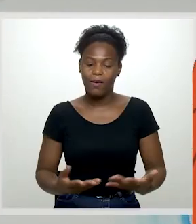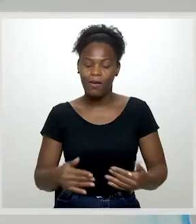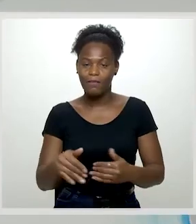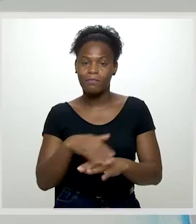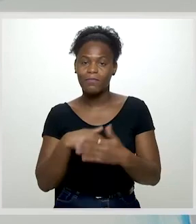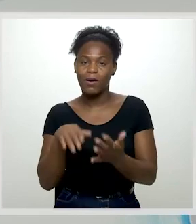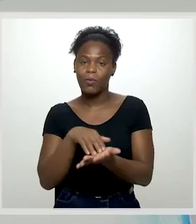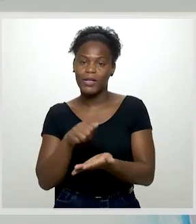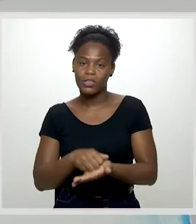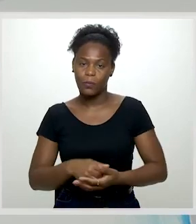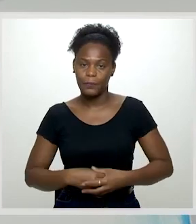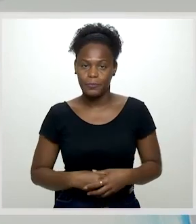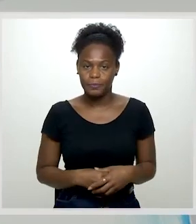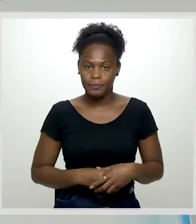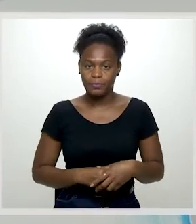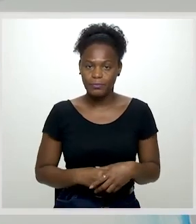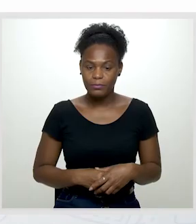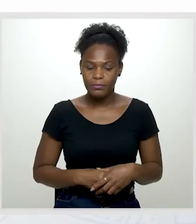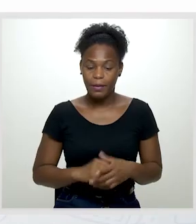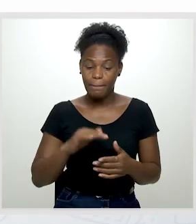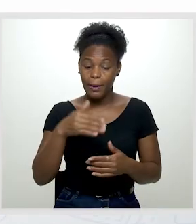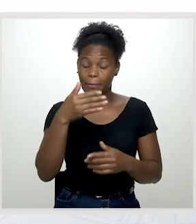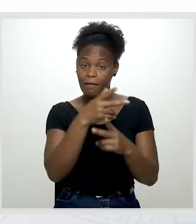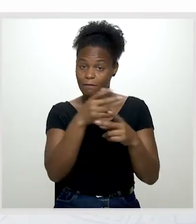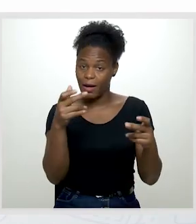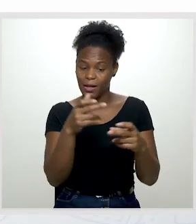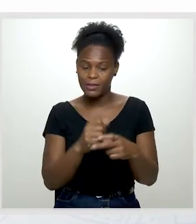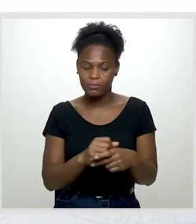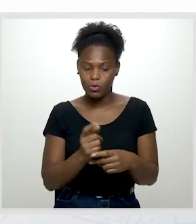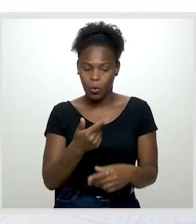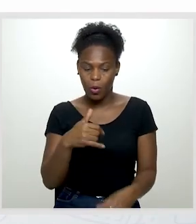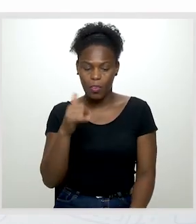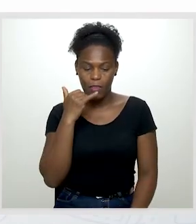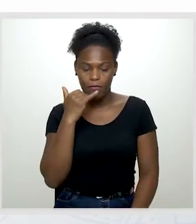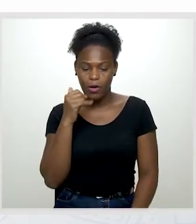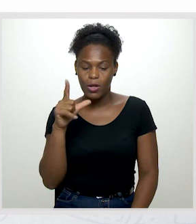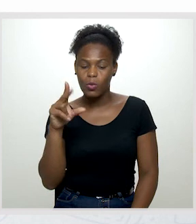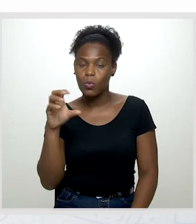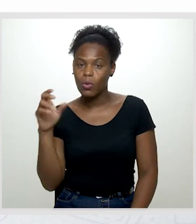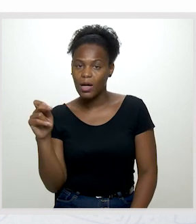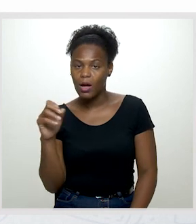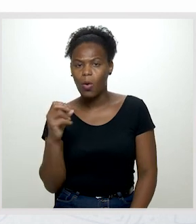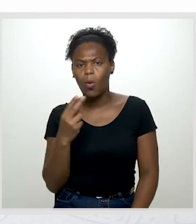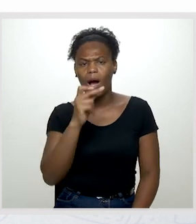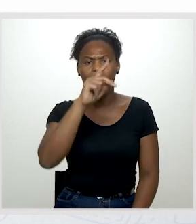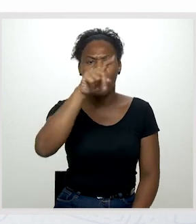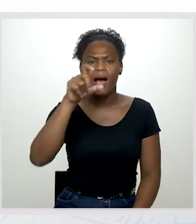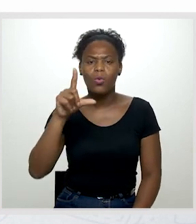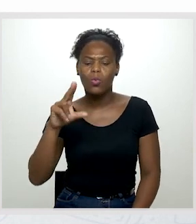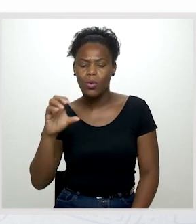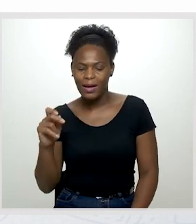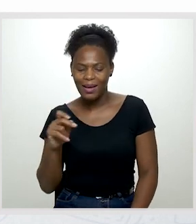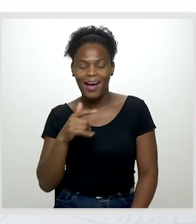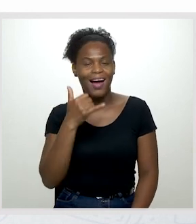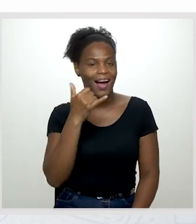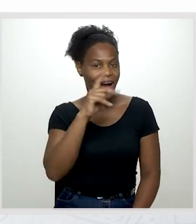Passons à la correction. Alors, première phrase. On téléphone Lucas ou à Lucas?